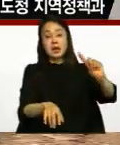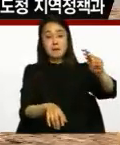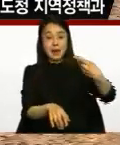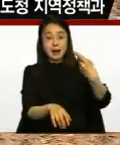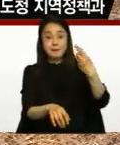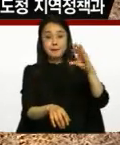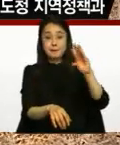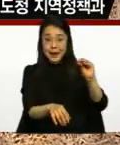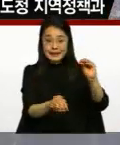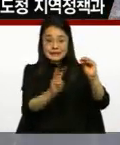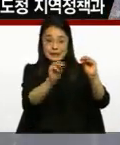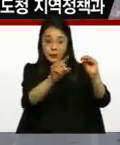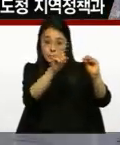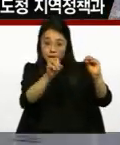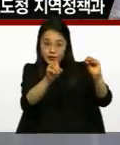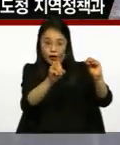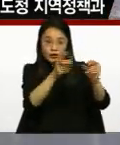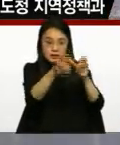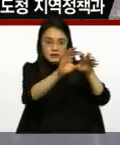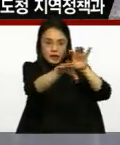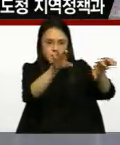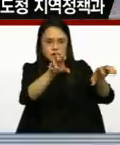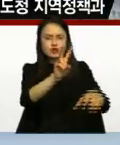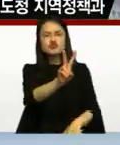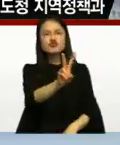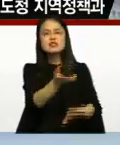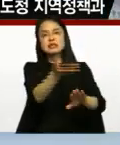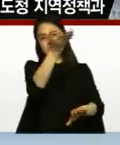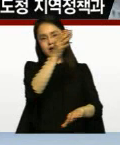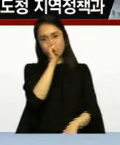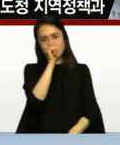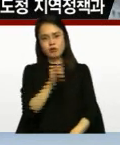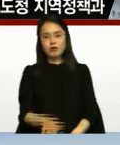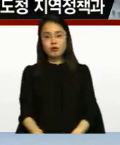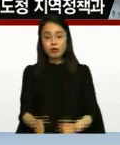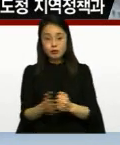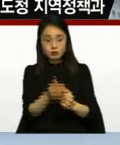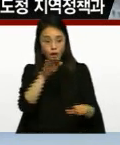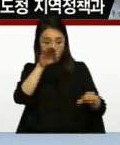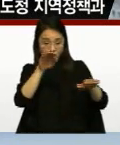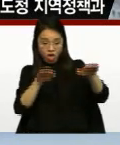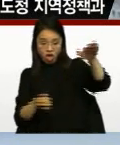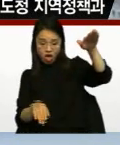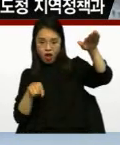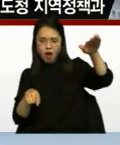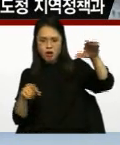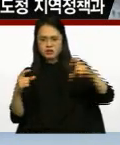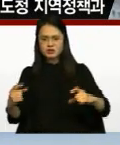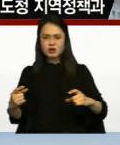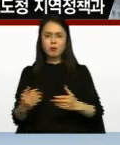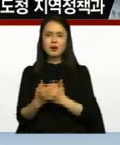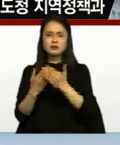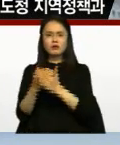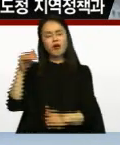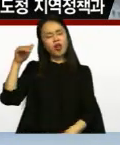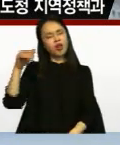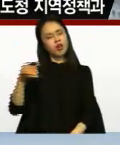넘는 산업단지가 두개 이상 들어서고 있어서 지역 발전에 있어서 아주 큰 차이를 보이고 있습니다.